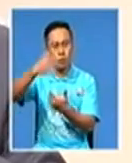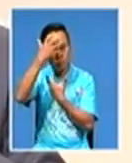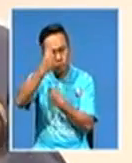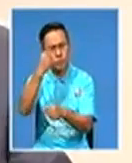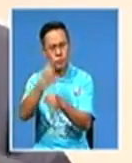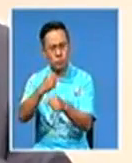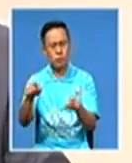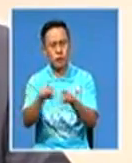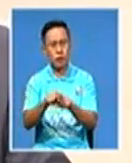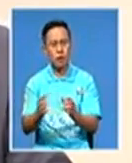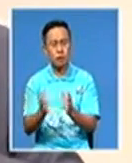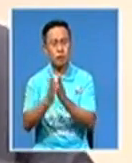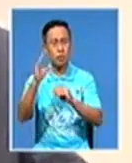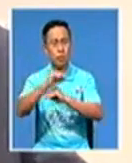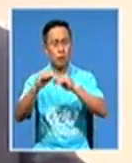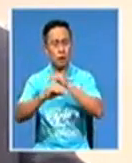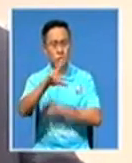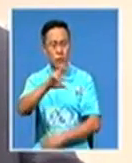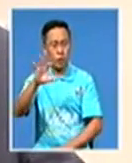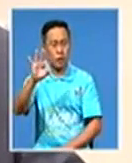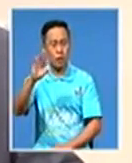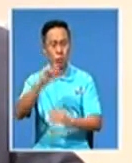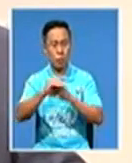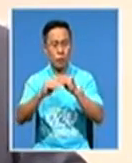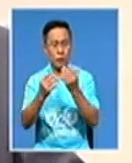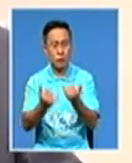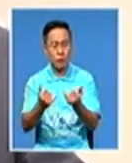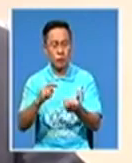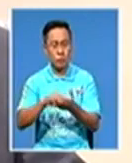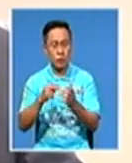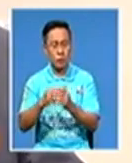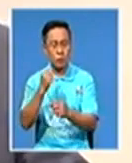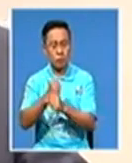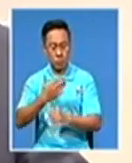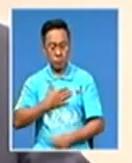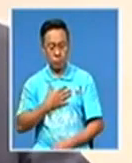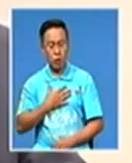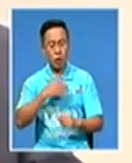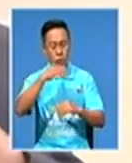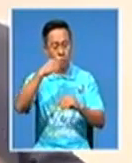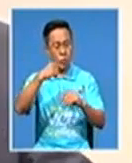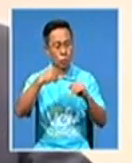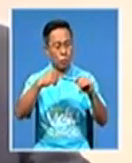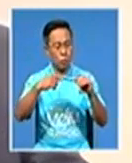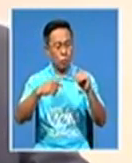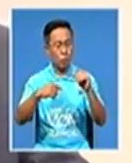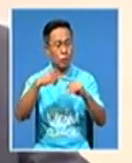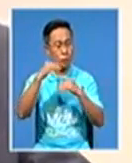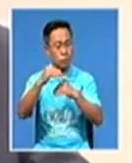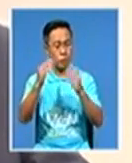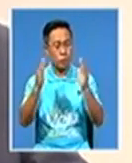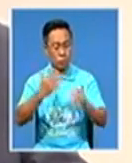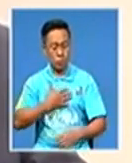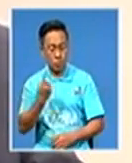าก309โครงการเนี่ยก็ไม่ใช่ฝีมือของไม่ใช่ผลงานของ6เดือนนี้หรอกแต่เป็นผลงานของเจ้าหน้า